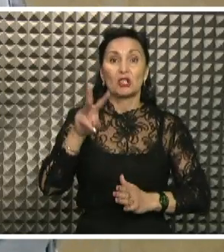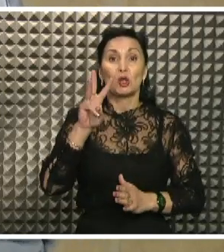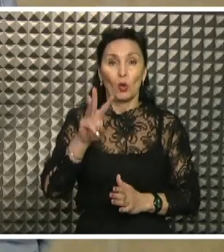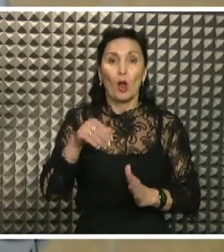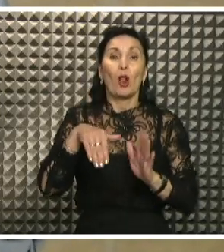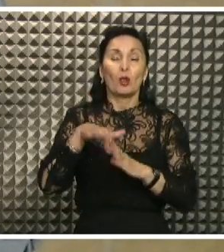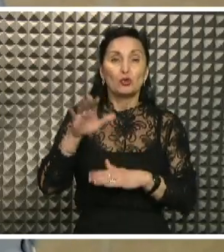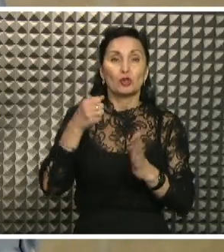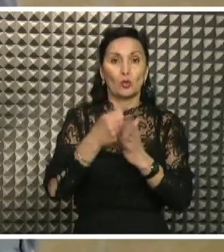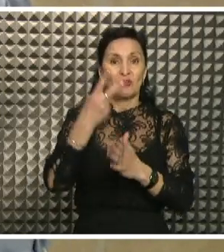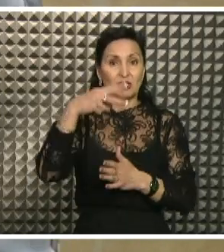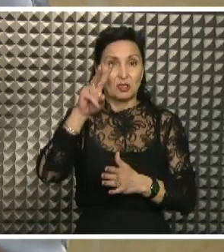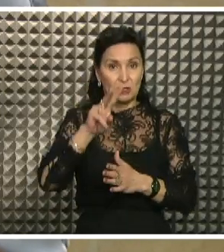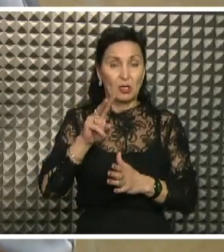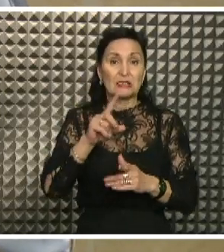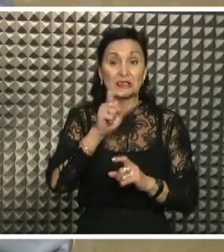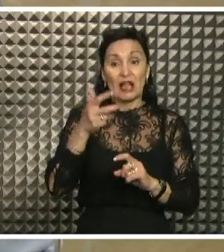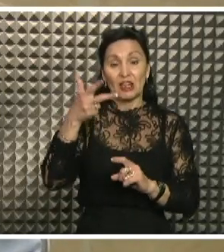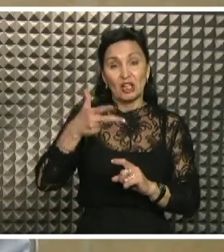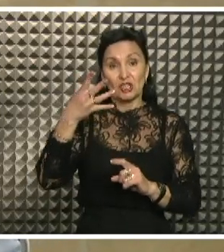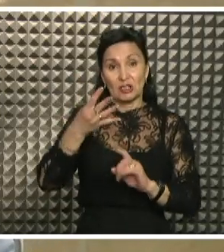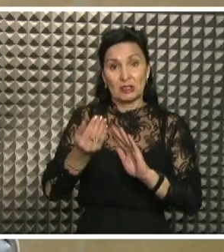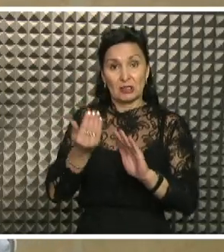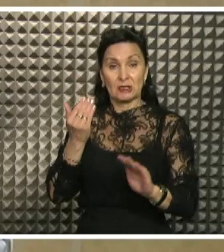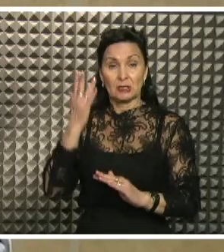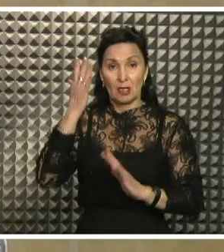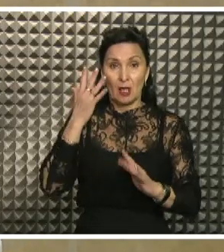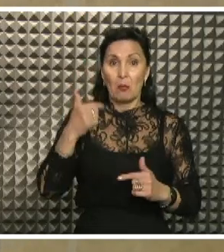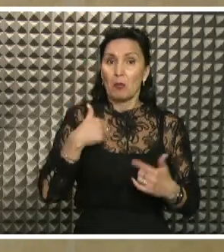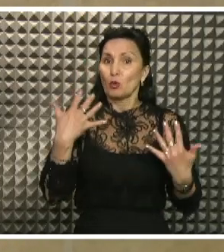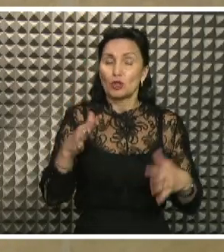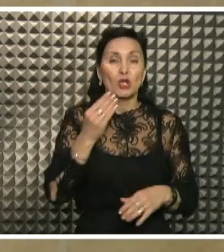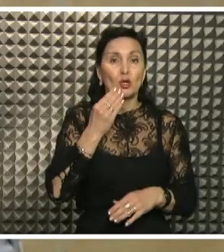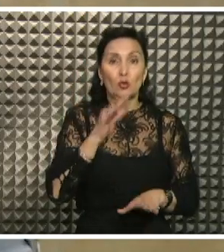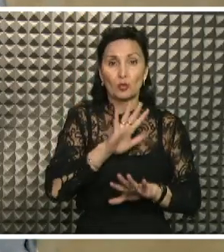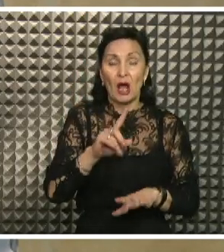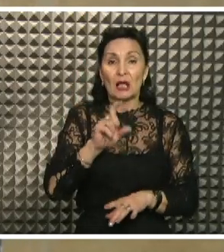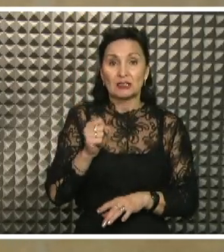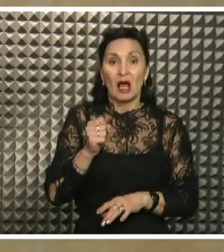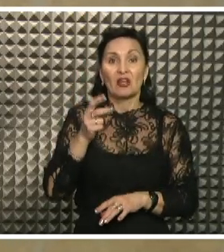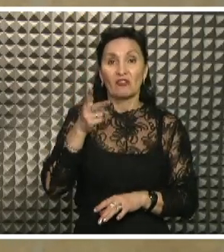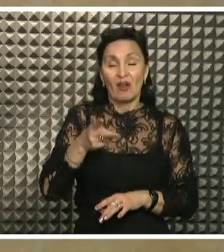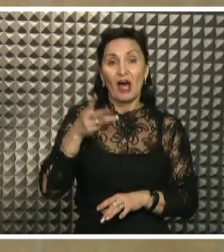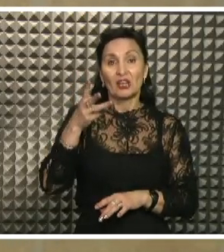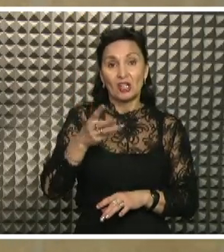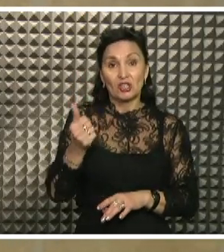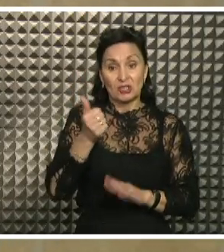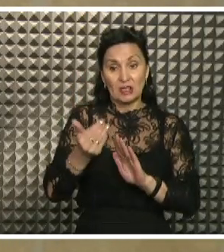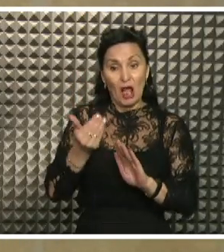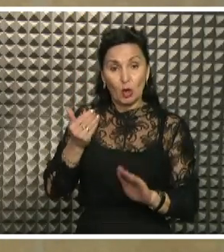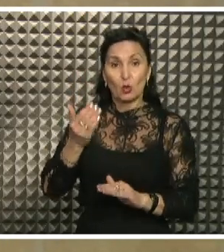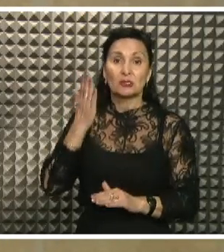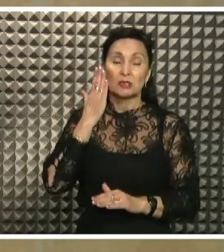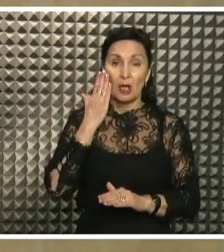до 22. За 3-4 часа до сна мы уже не кушаем, а за 2-3 часа до сна